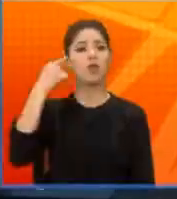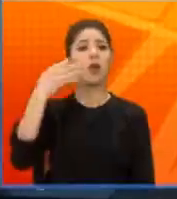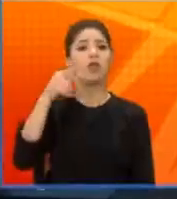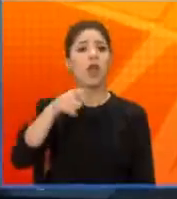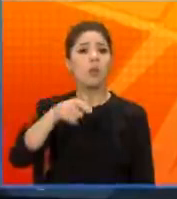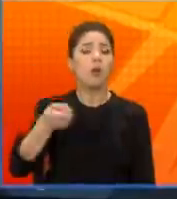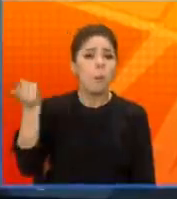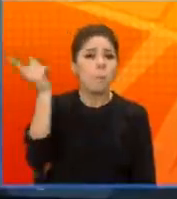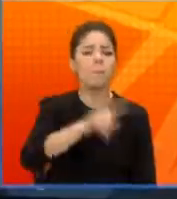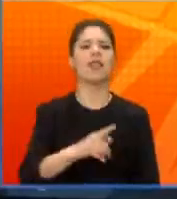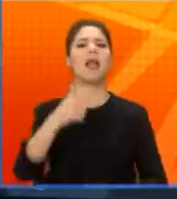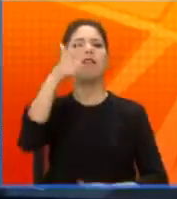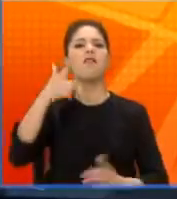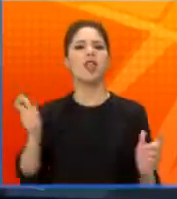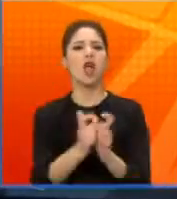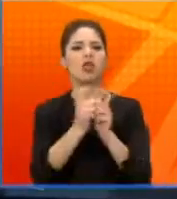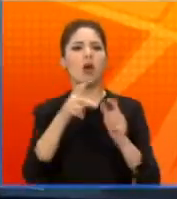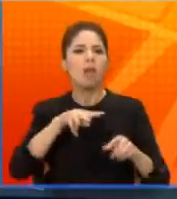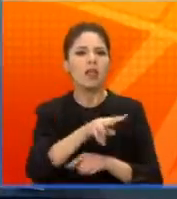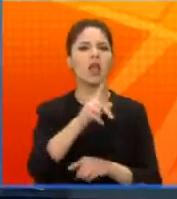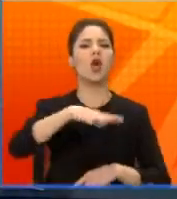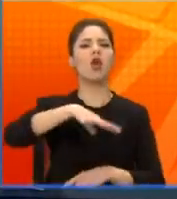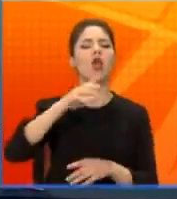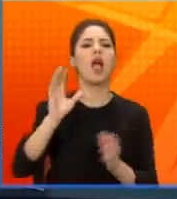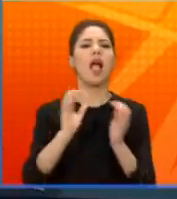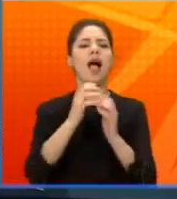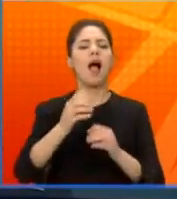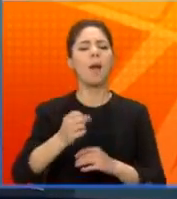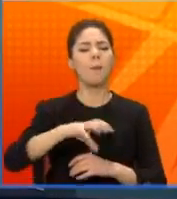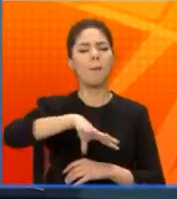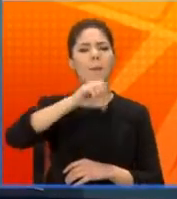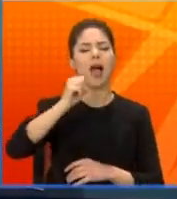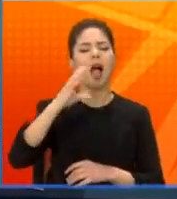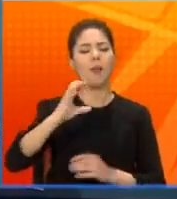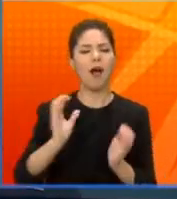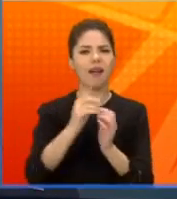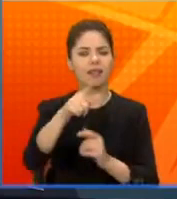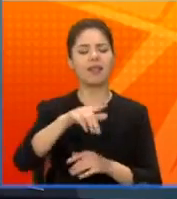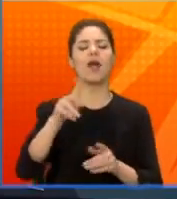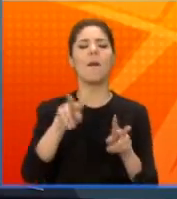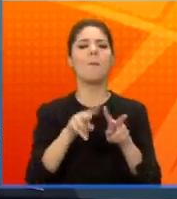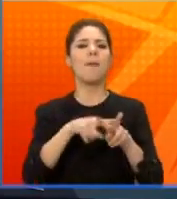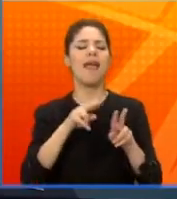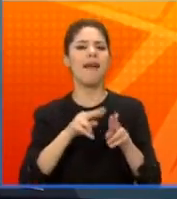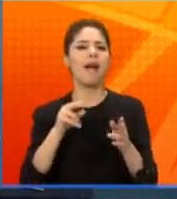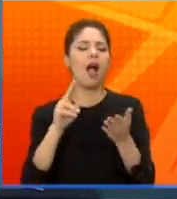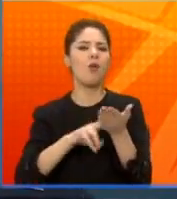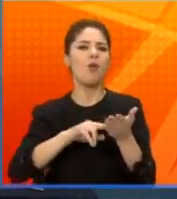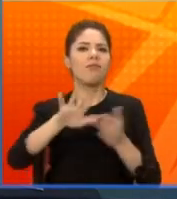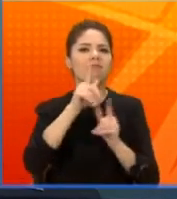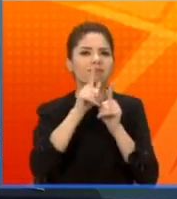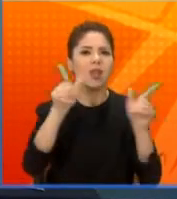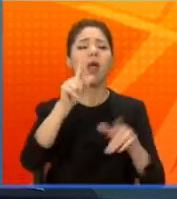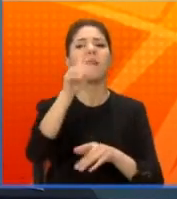Başkan Erdoğan bugün bir kez daha video konferans yoluyla AK Parti Merkez Yürütme Kurulu'nu topladı. MYK üyelerine seslenen Erdoğan